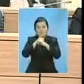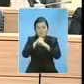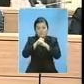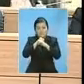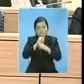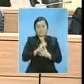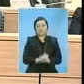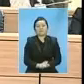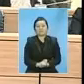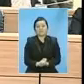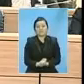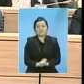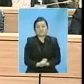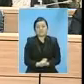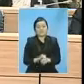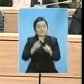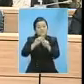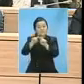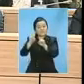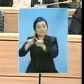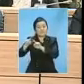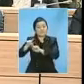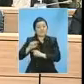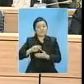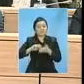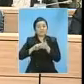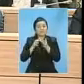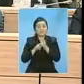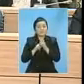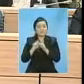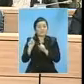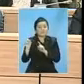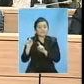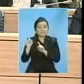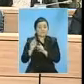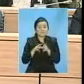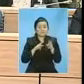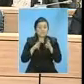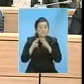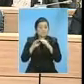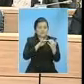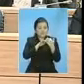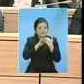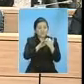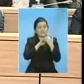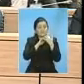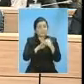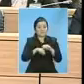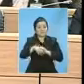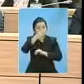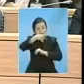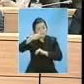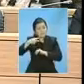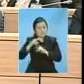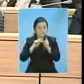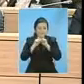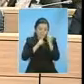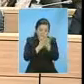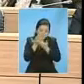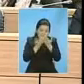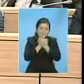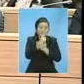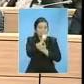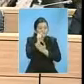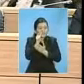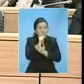dialogue dialogue ที่หลายๆฝ่ายแปลกันว่าสารเสวนาหรือว่าการสุนทรียะสนทนาหรือว่าการสนทน